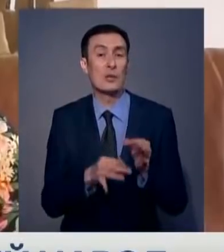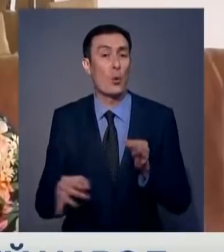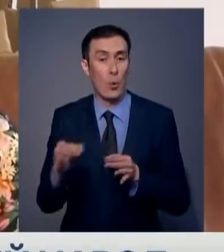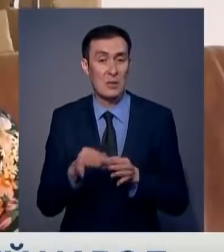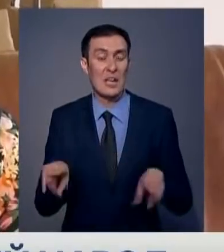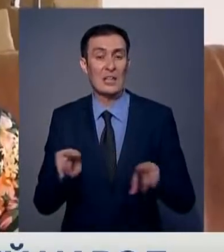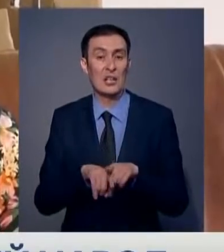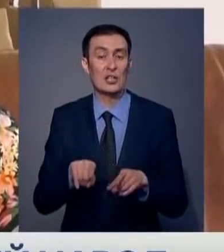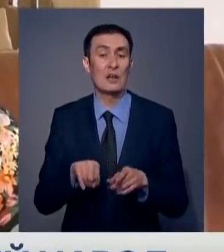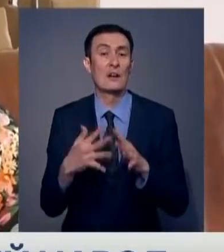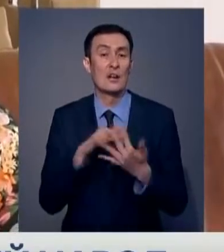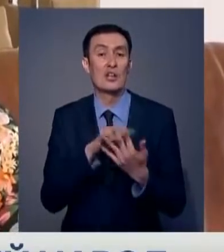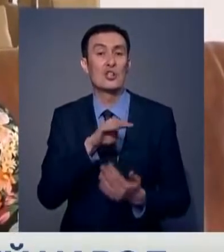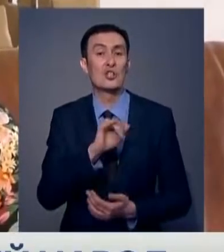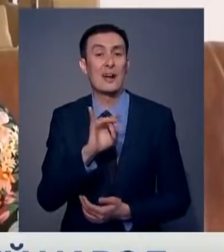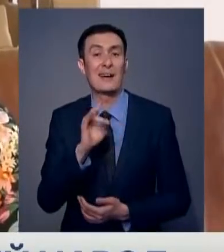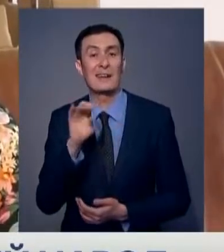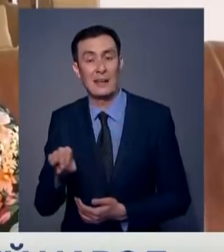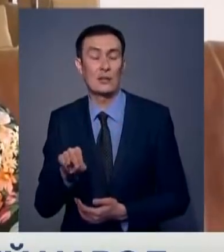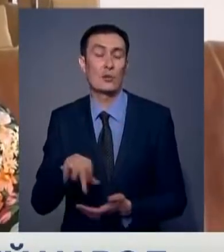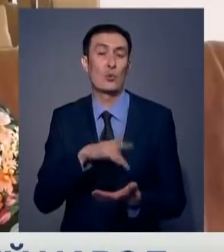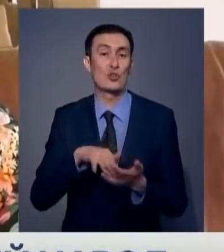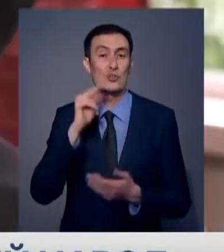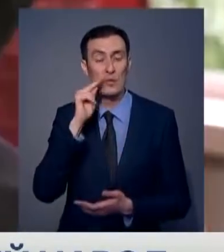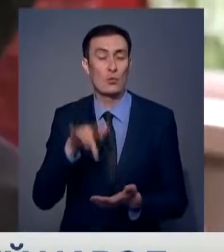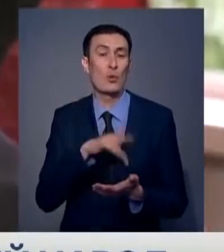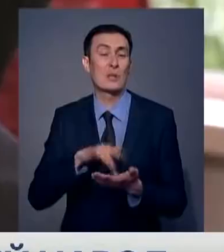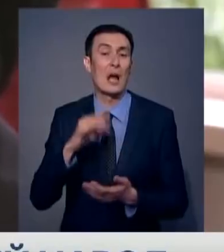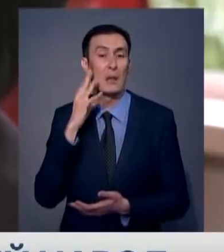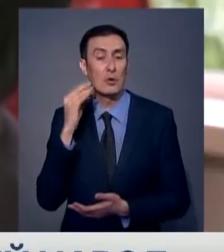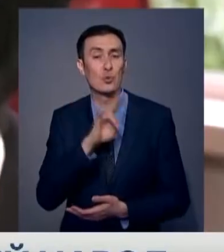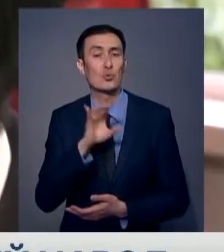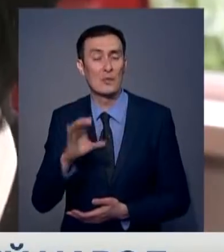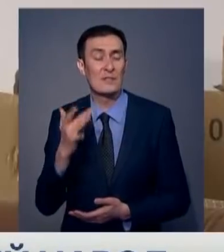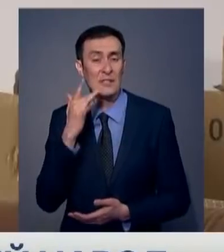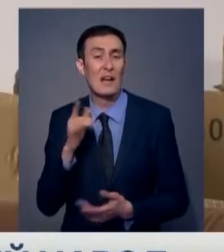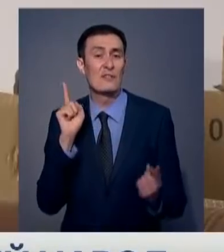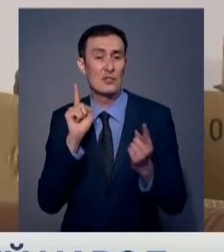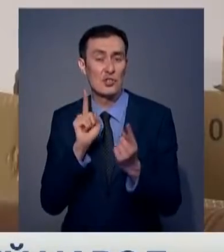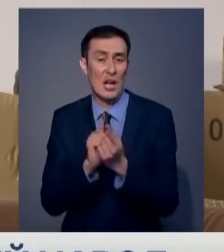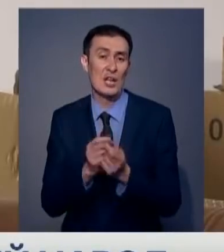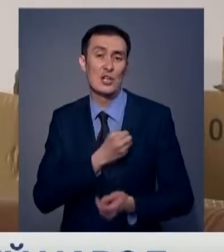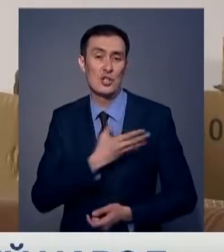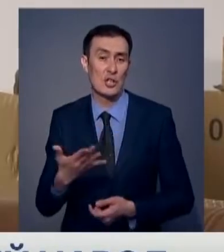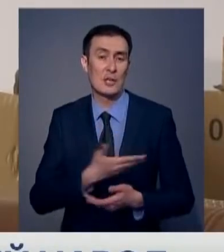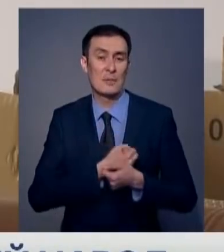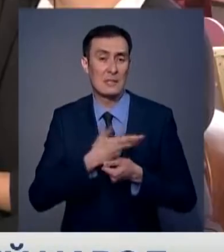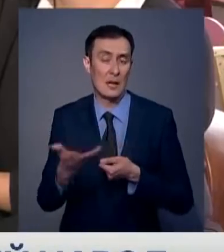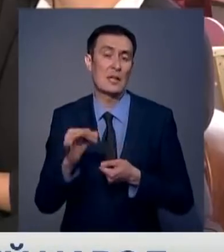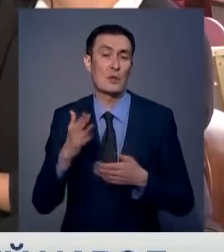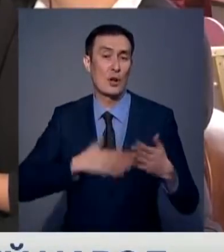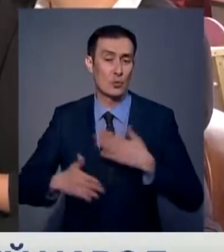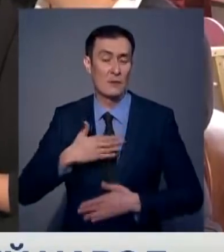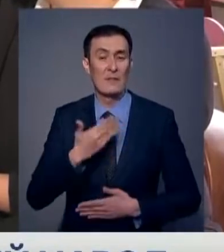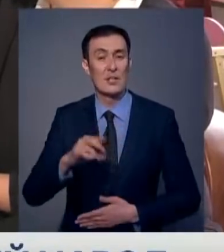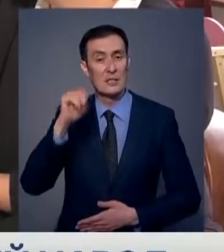области, а также в Жаркенте и Шымкенте, в Алматы и Нур-Султане. И везде их встречали щедрым дастарханом и радушием. В нашей